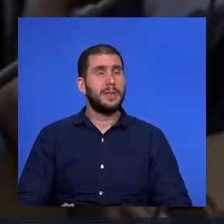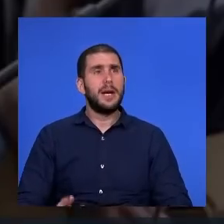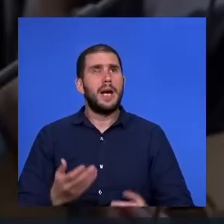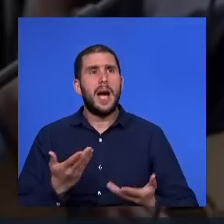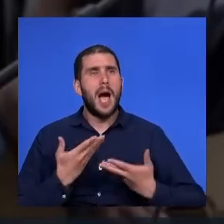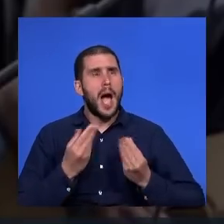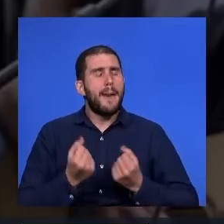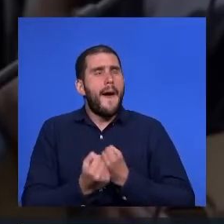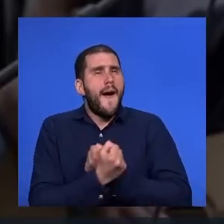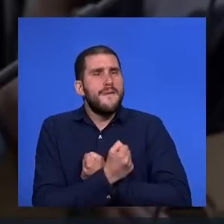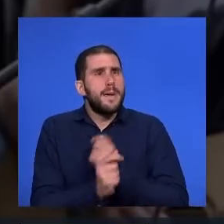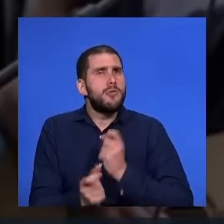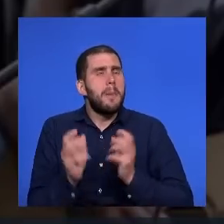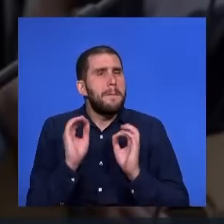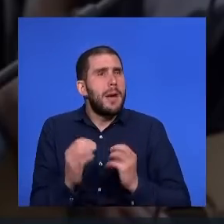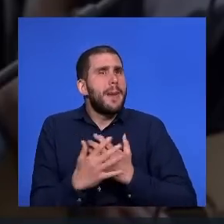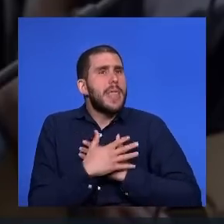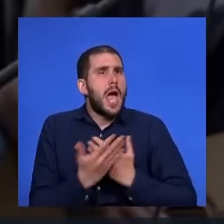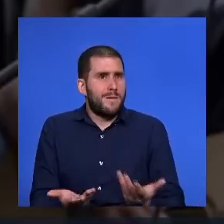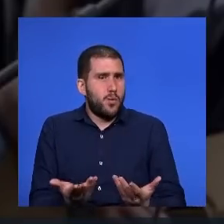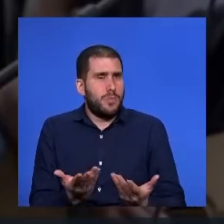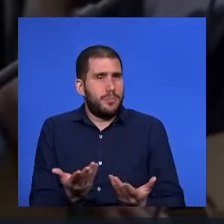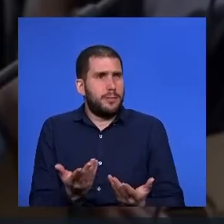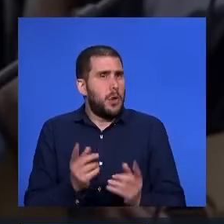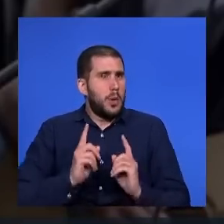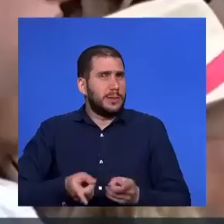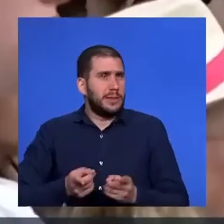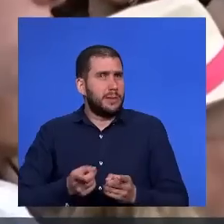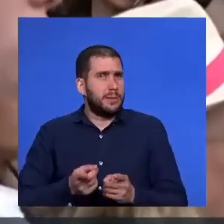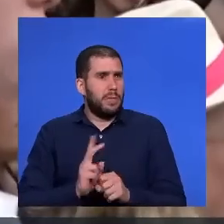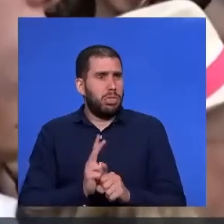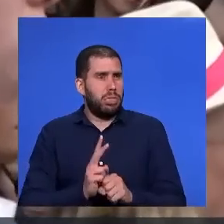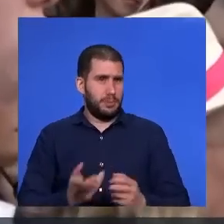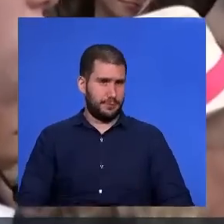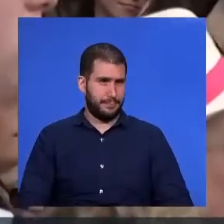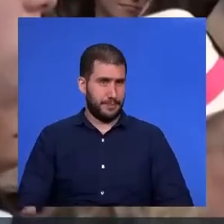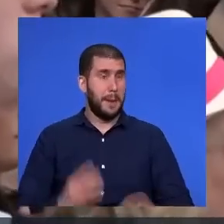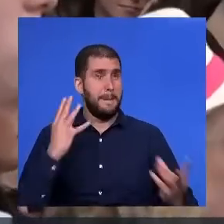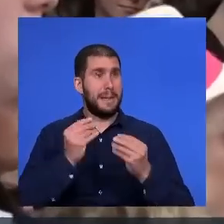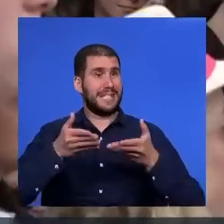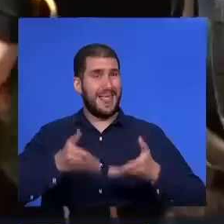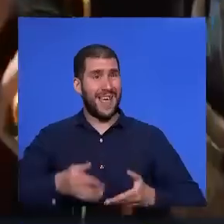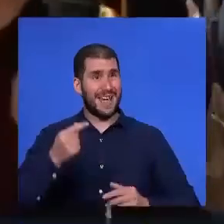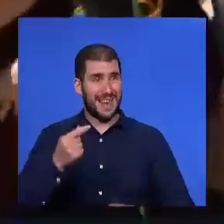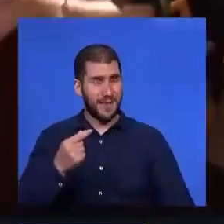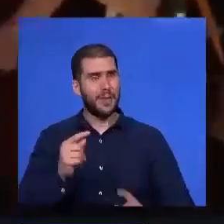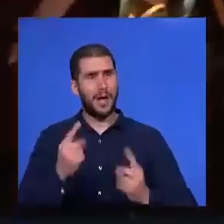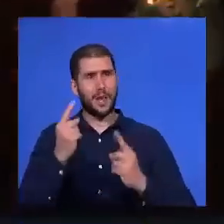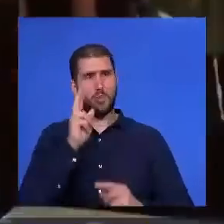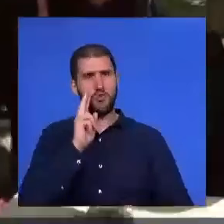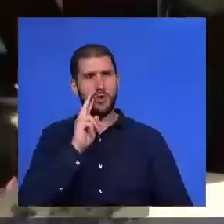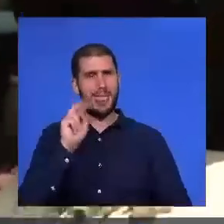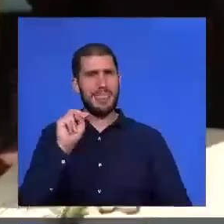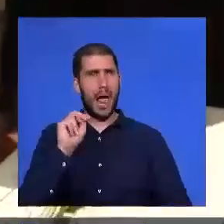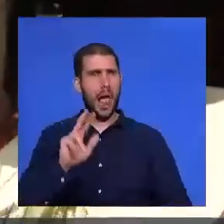הרבה אהבה ממי שבאמת אהב, אז אין צורך תופקת. מאז הלווייתו של גפן שהתקיימה ביום שישי